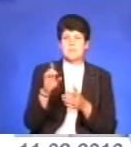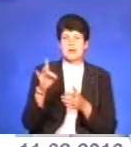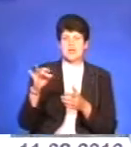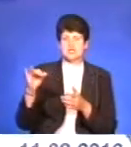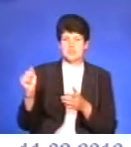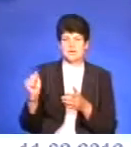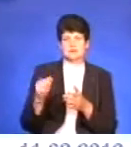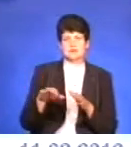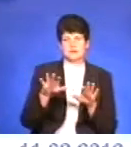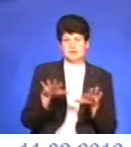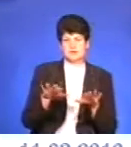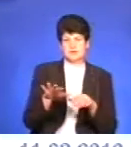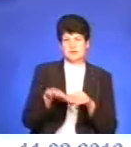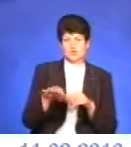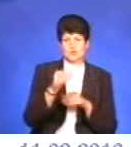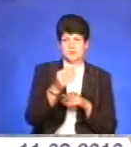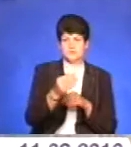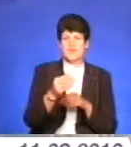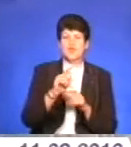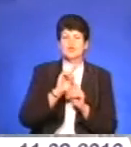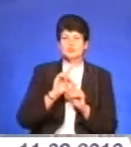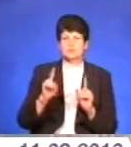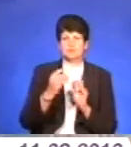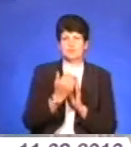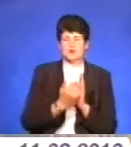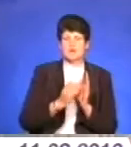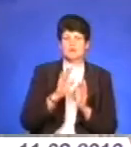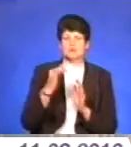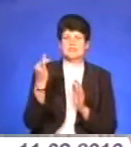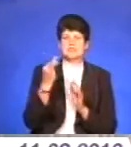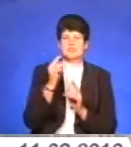території меморіального комплексу. Особливістю програми стане історична реконструкція бою.